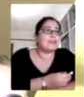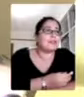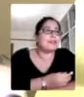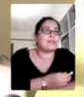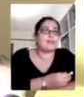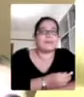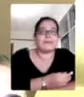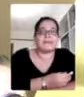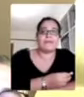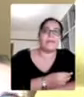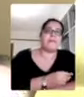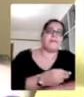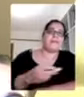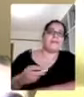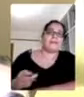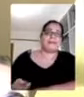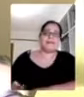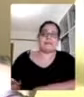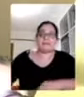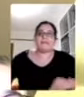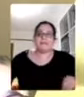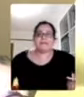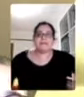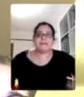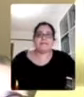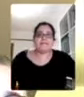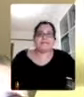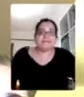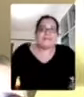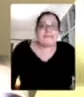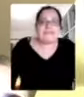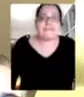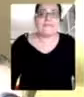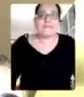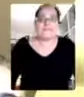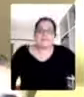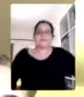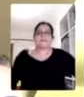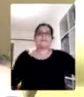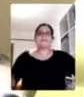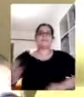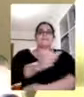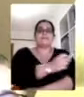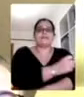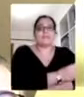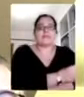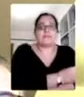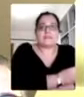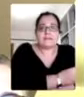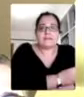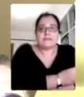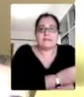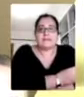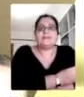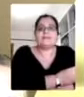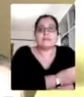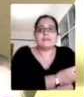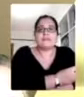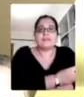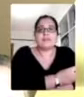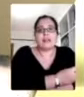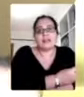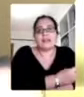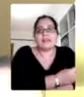kotayı doldurmak problem. öyle bir tütün üreticisi üretiminin belli bir oranı kadar tütün ithalatı yapabiliyor fakat